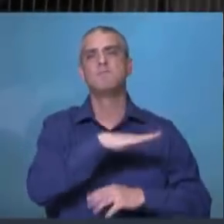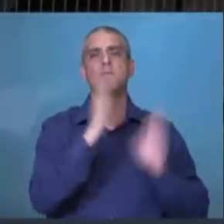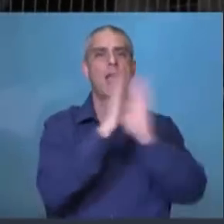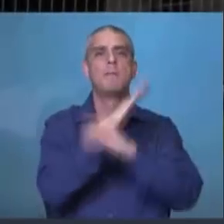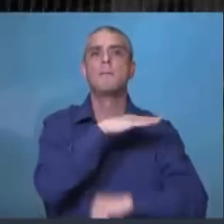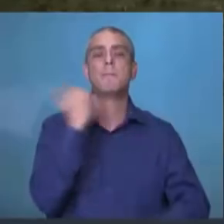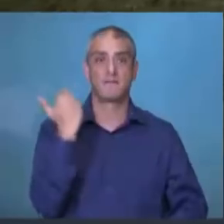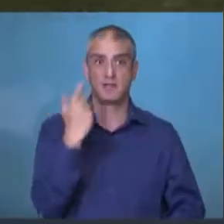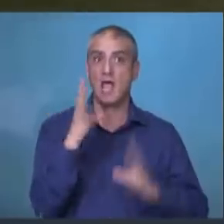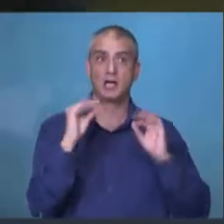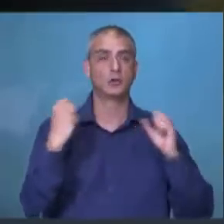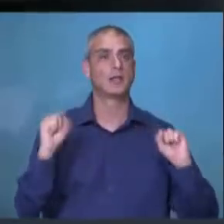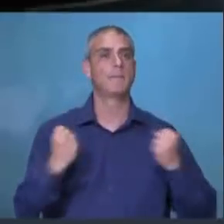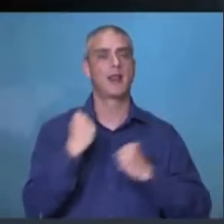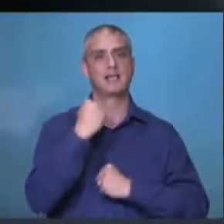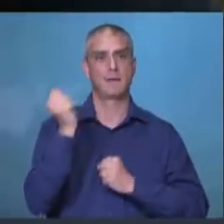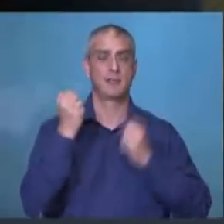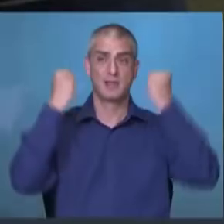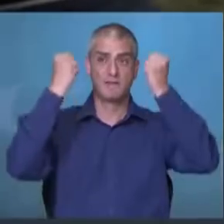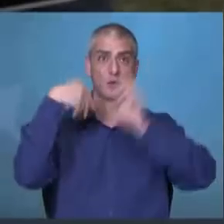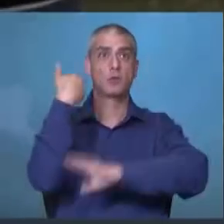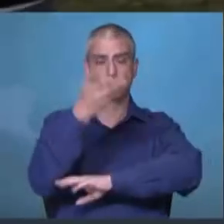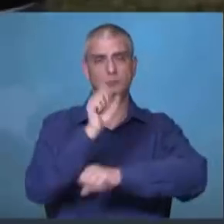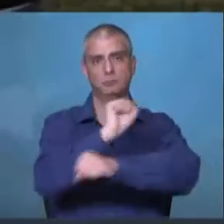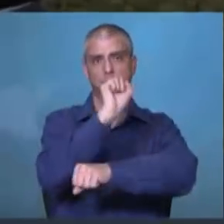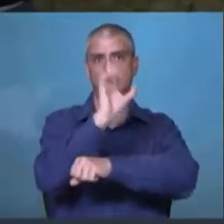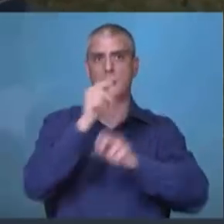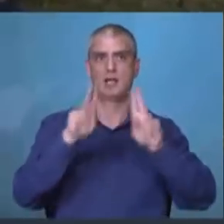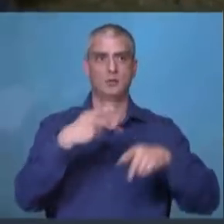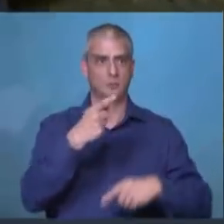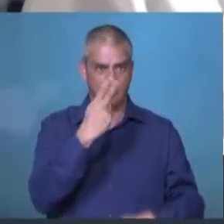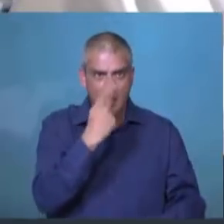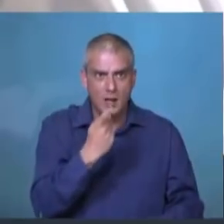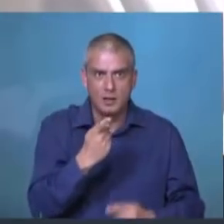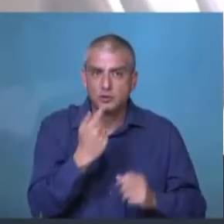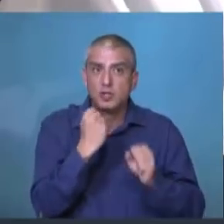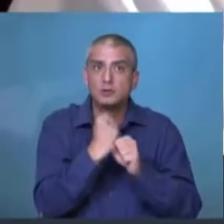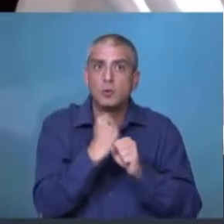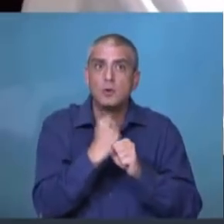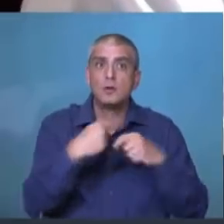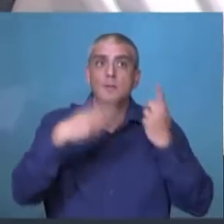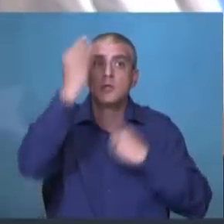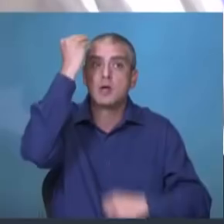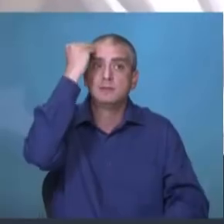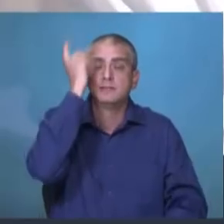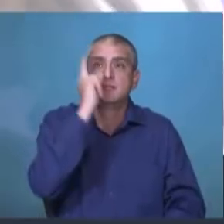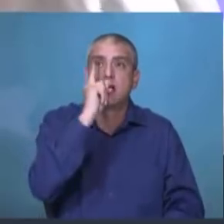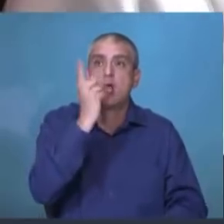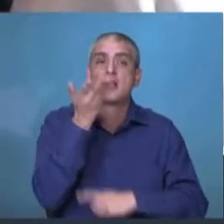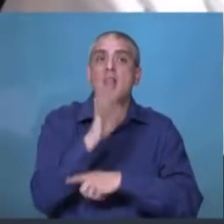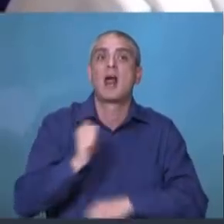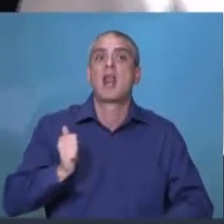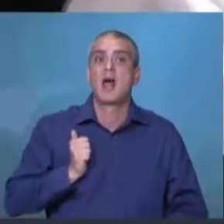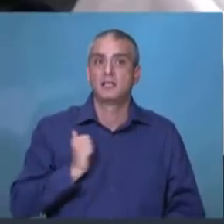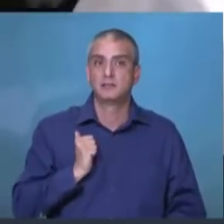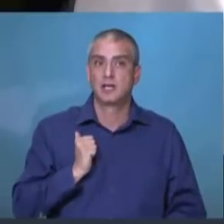עשרות פעילי ימין הפגינו מחוץ לטקס ומחו על קיומו. נראה לך מקובל שיעשו ביום זיכרון לחללי צה"ל,